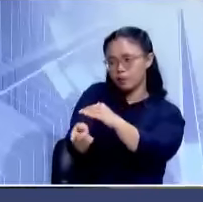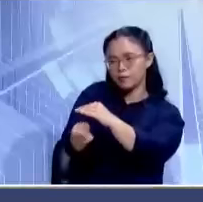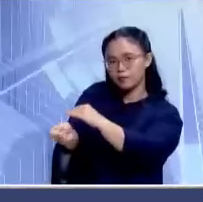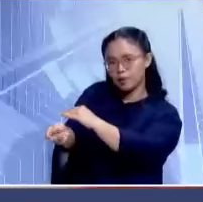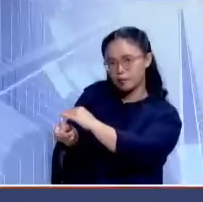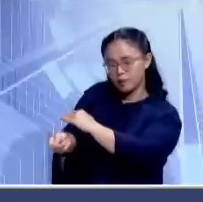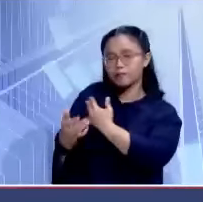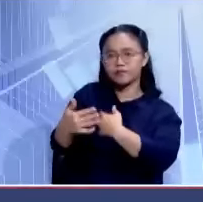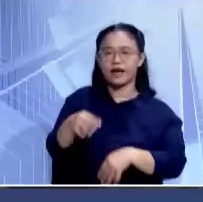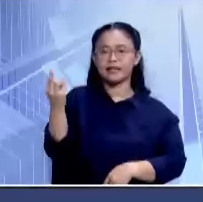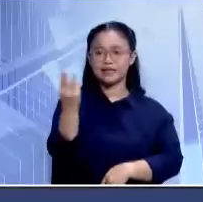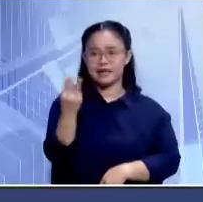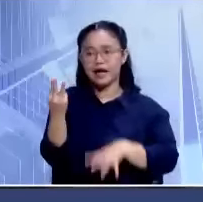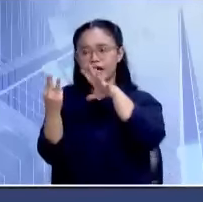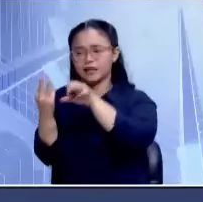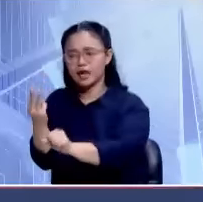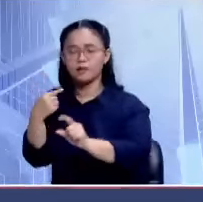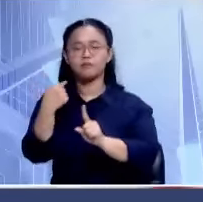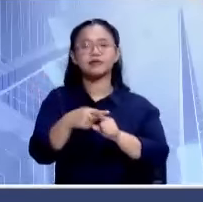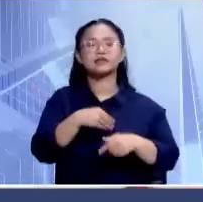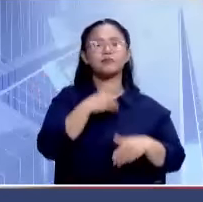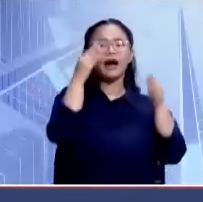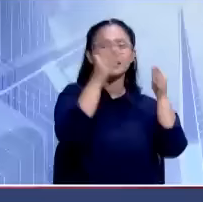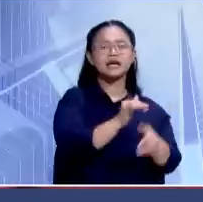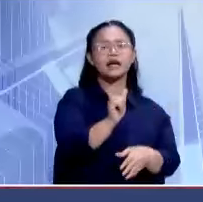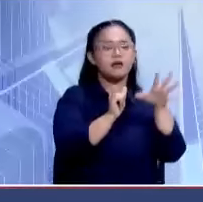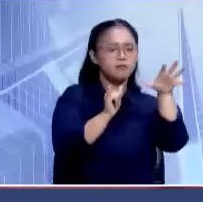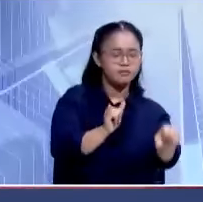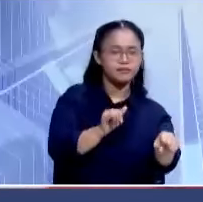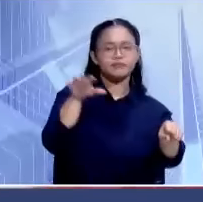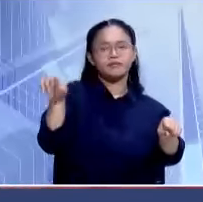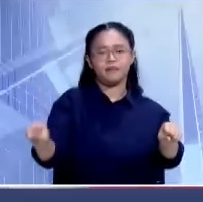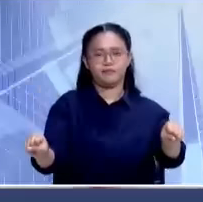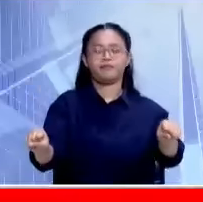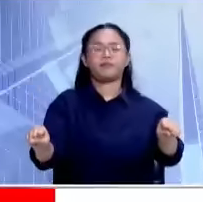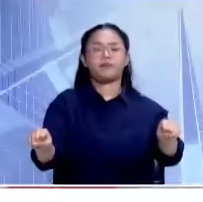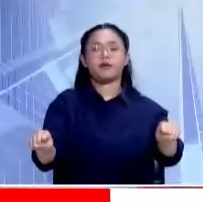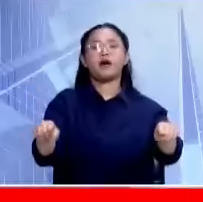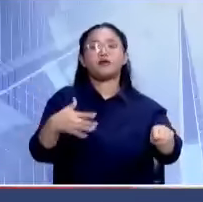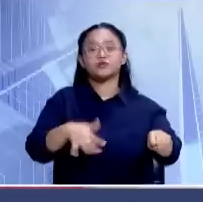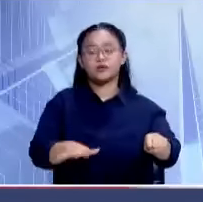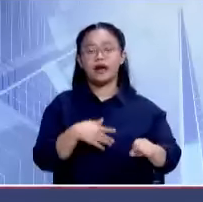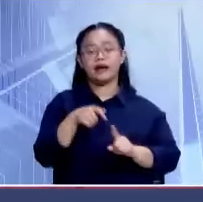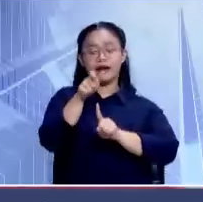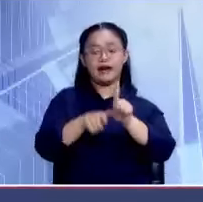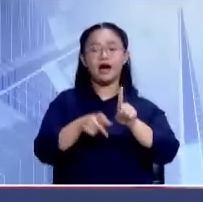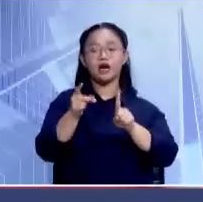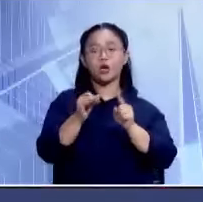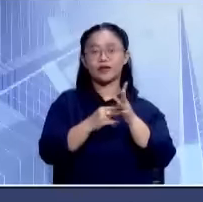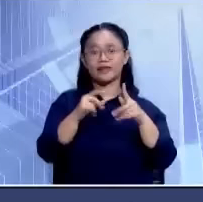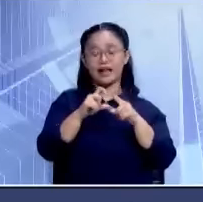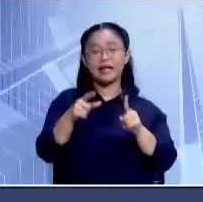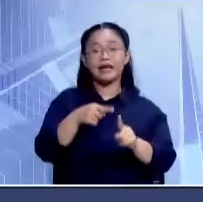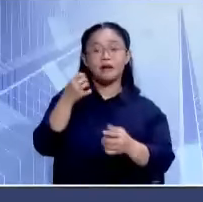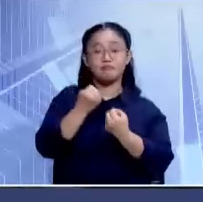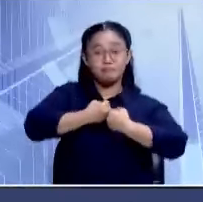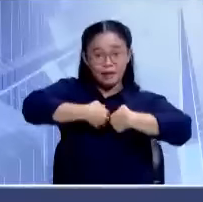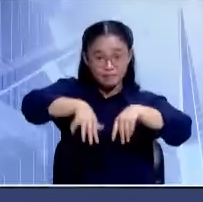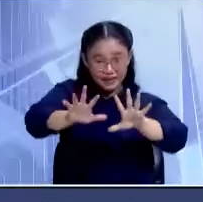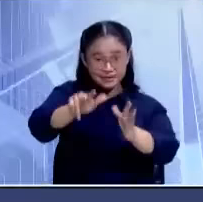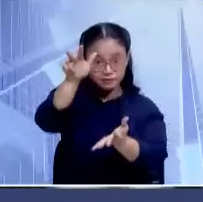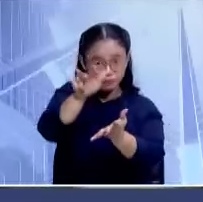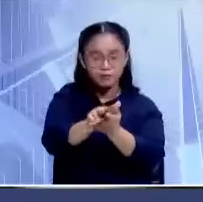pun telah menetapkan ketiga hakim beserta pengacara Lisa Rahmat sebagai tersangka. Dan vonis bebas Ronald Tanur resmi